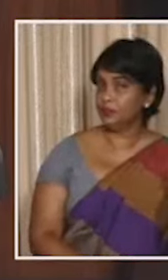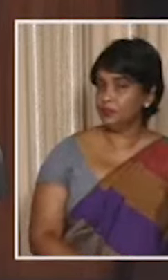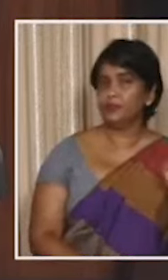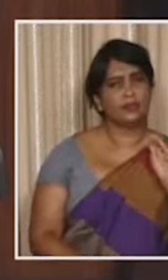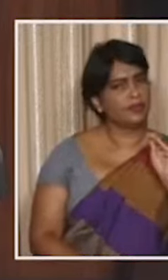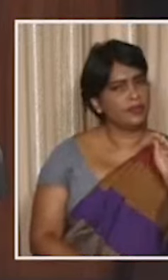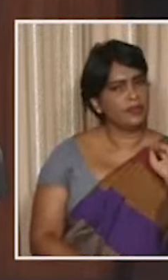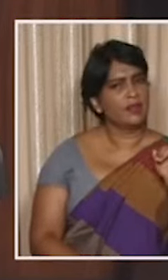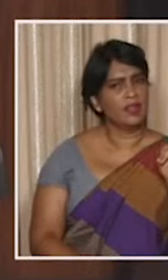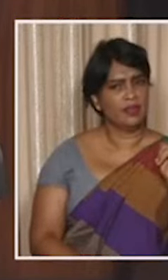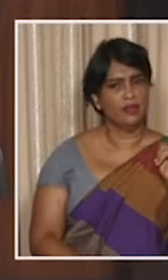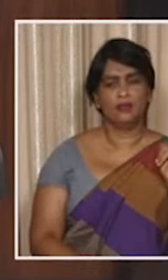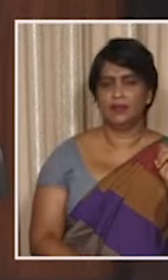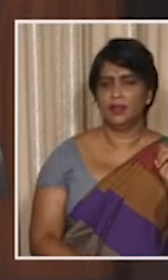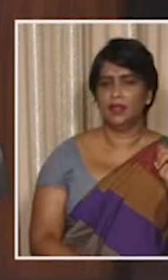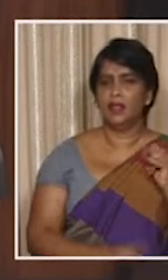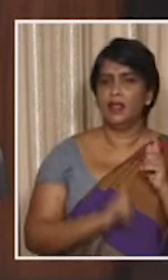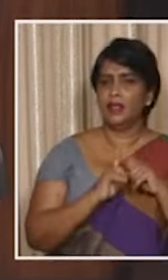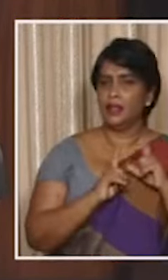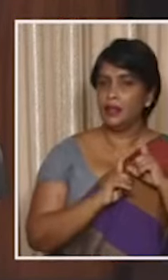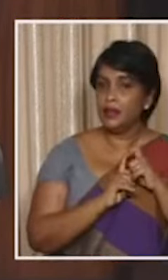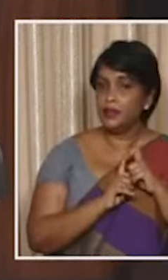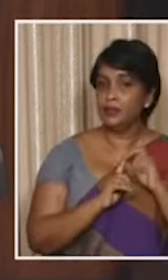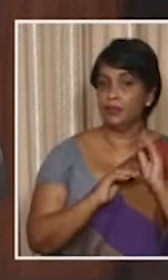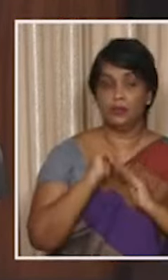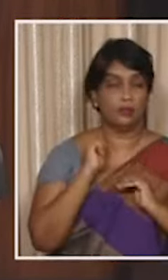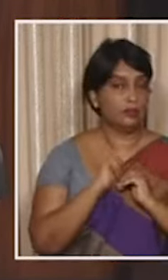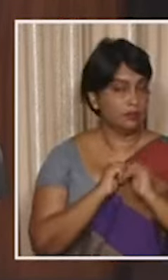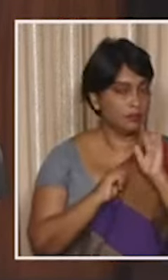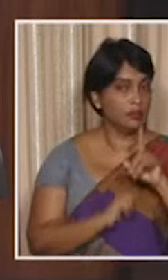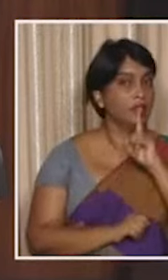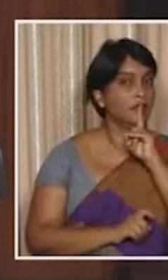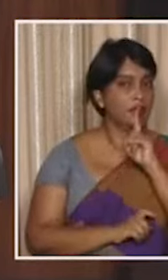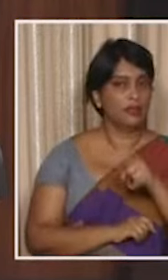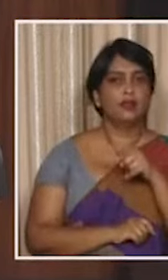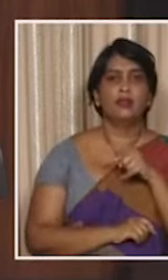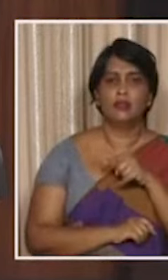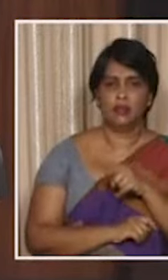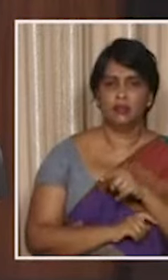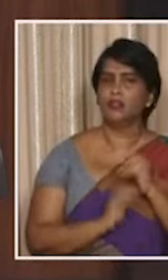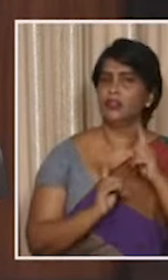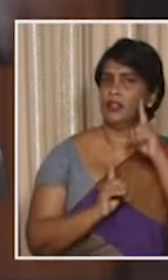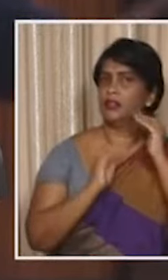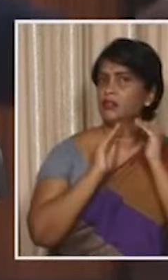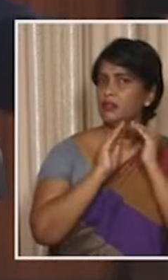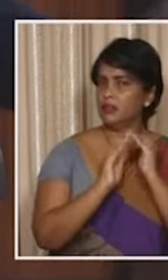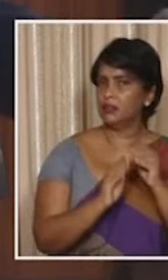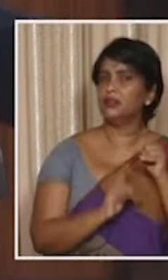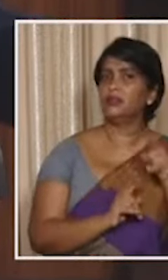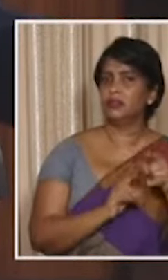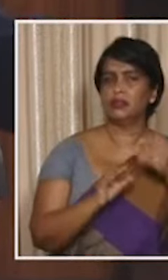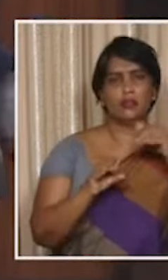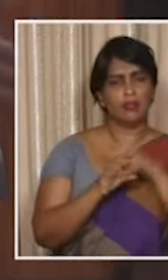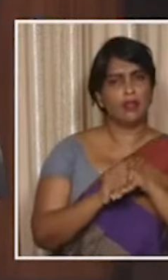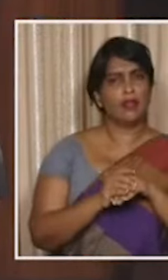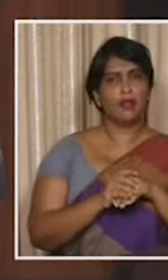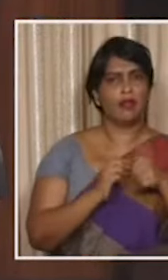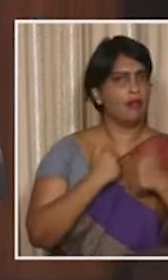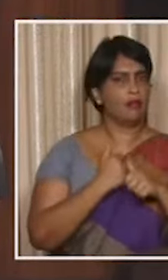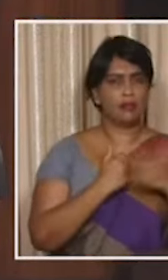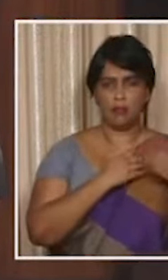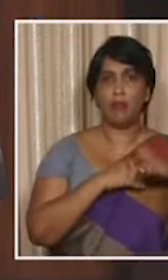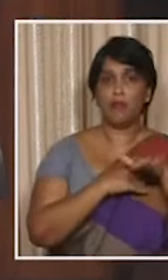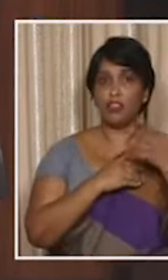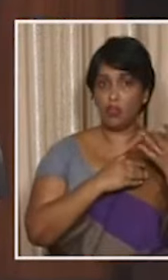கல்வி கற்பிப்புன்றது ஒரு கட்டிடத்துக்குள்ள மட்டும் செய்கிற விடயம் இல்லை, அதுக்கு ஒரு நில வசதி தேவை. அப்ப